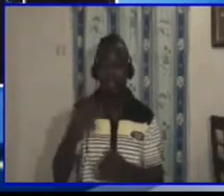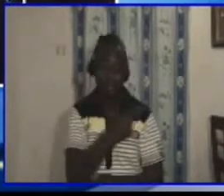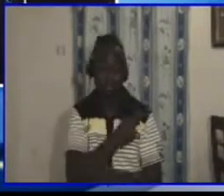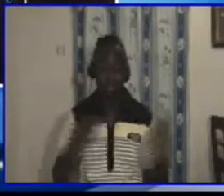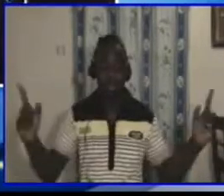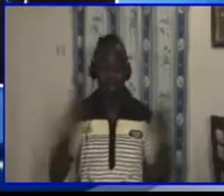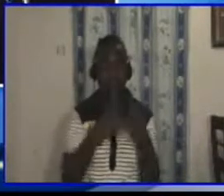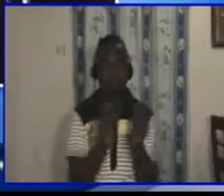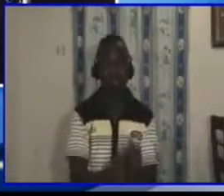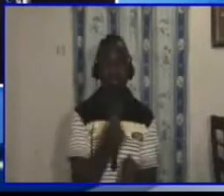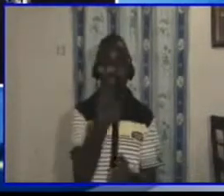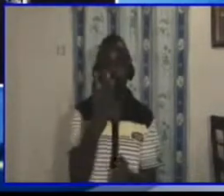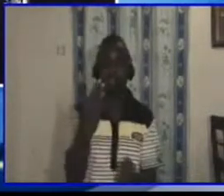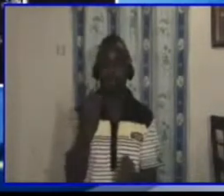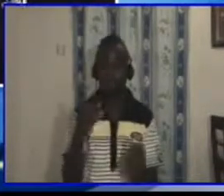ad e peso